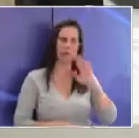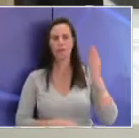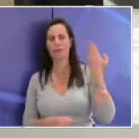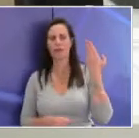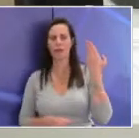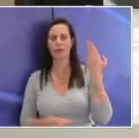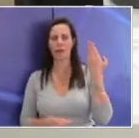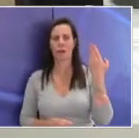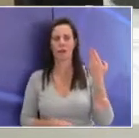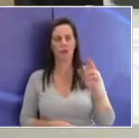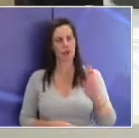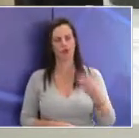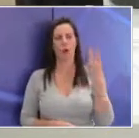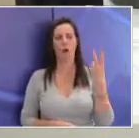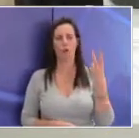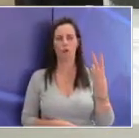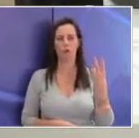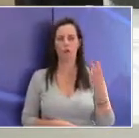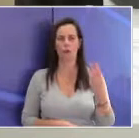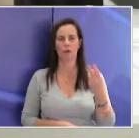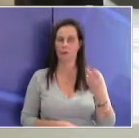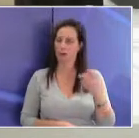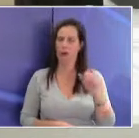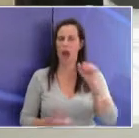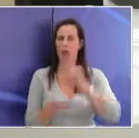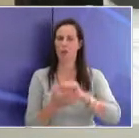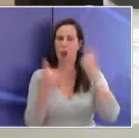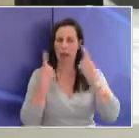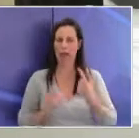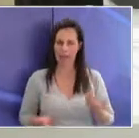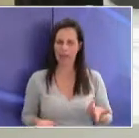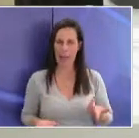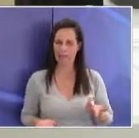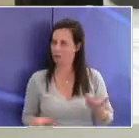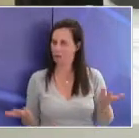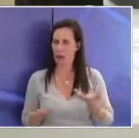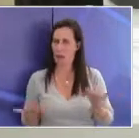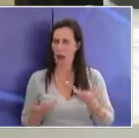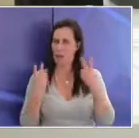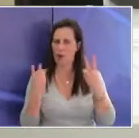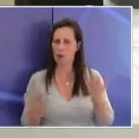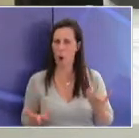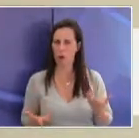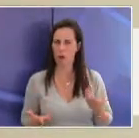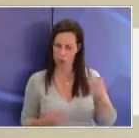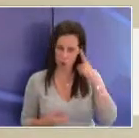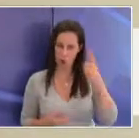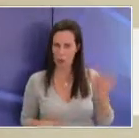בימים האלה סוויץ' עוד פעם קמפיין על הראש של החרדים, כמו שאומרים. מה המשמעות של זה? שהוא